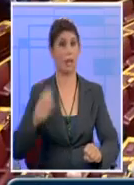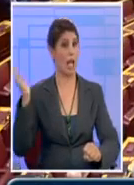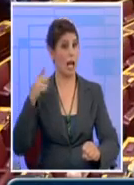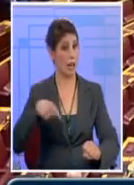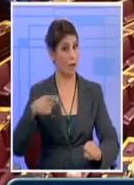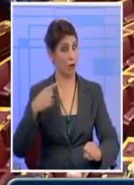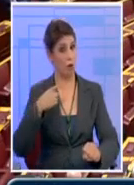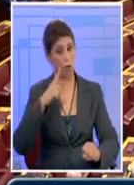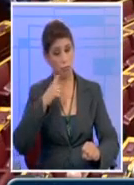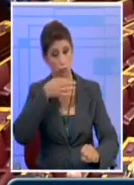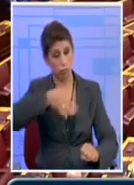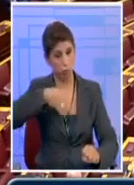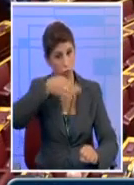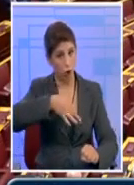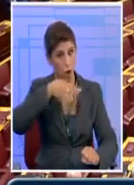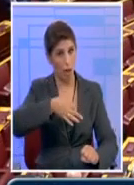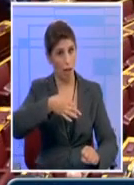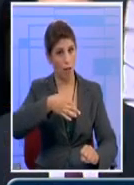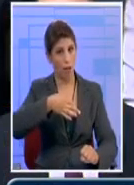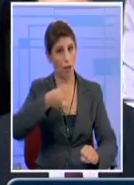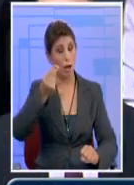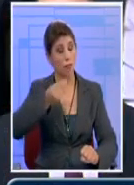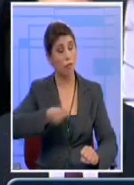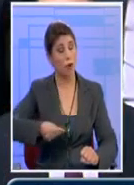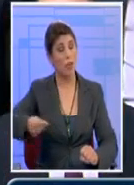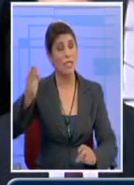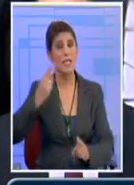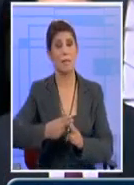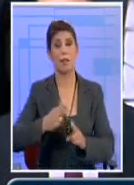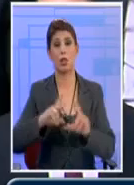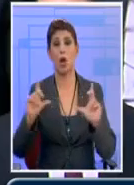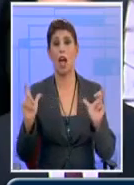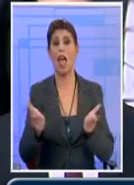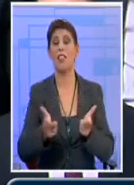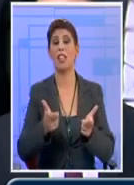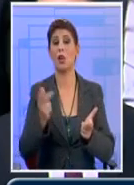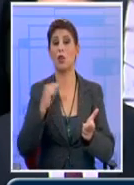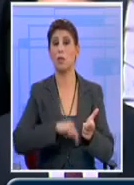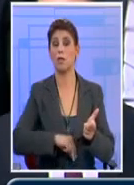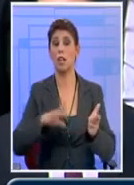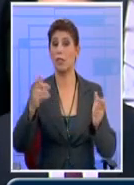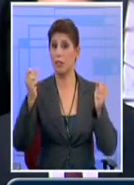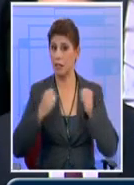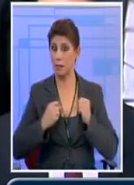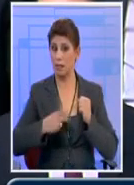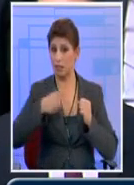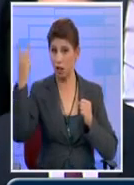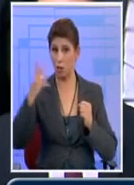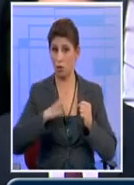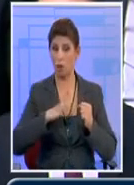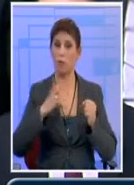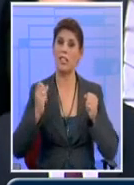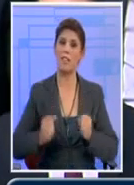αυτό υπαγορεύεται από σπουδαίο εθνικό συμφέρον. Δεν θίγει τα δικαιώματα του ανθρώπου και τις βάσεις